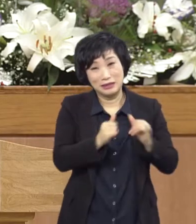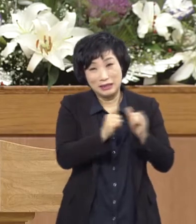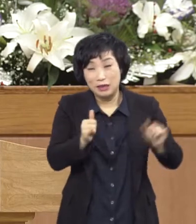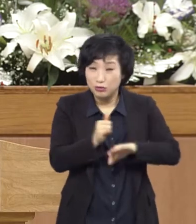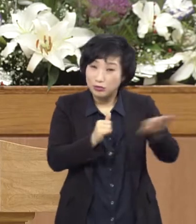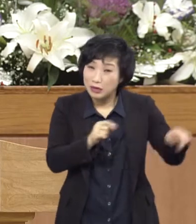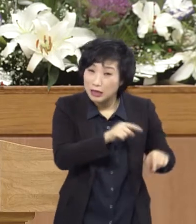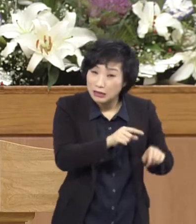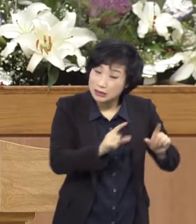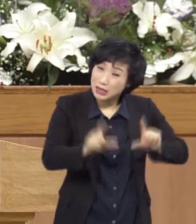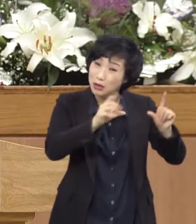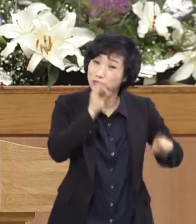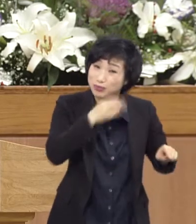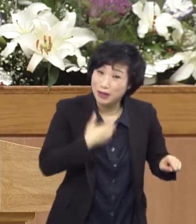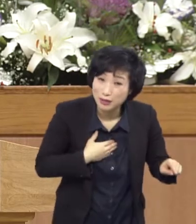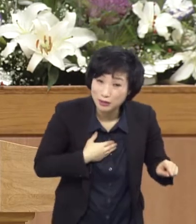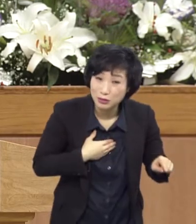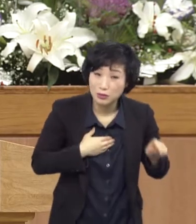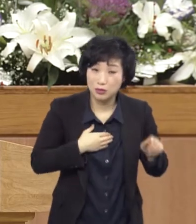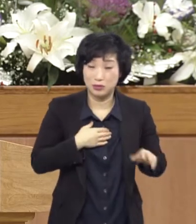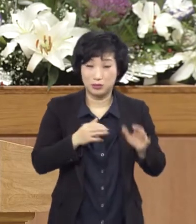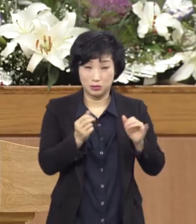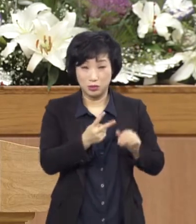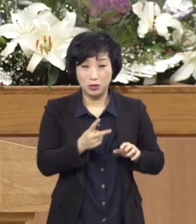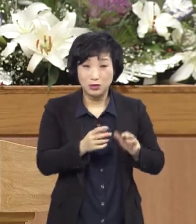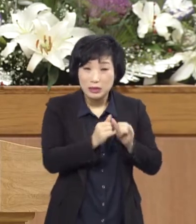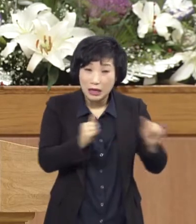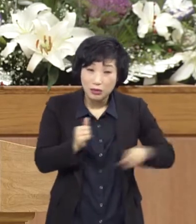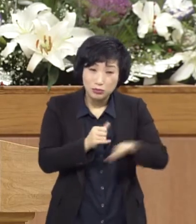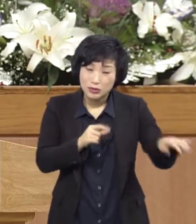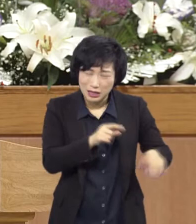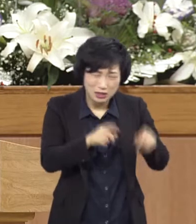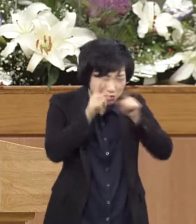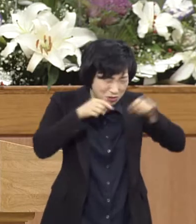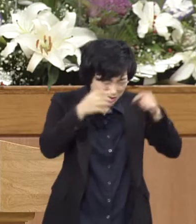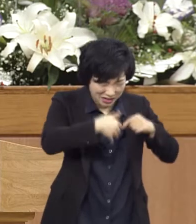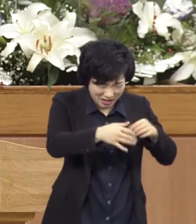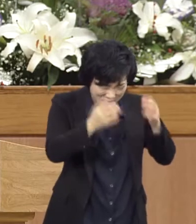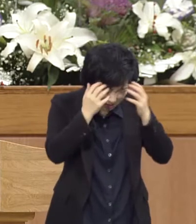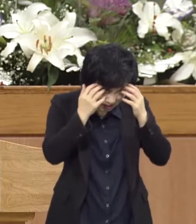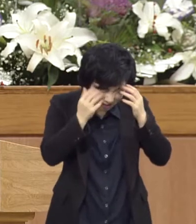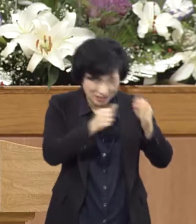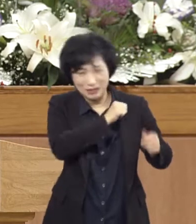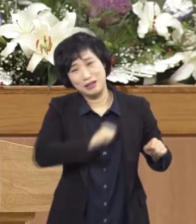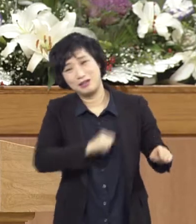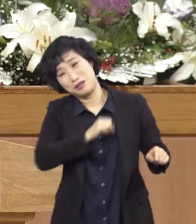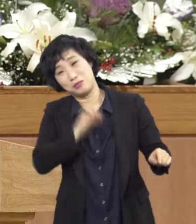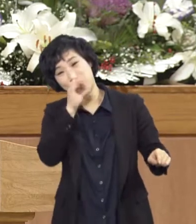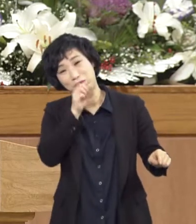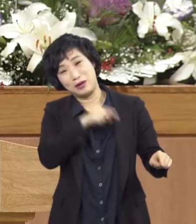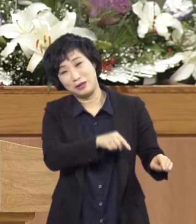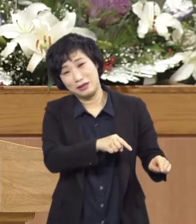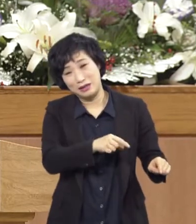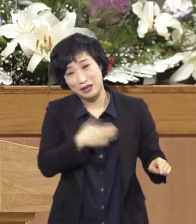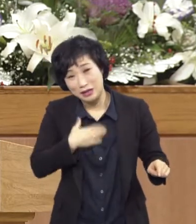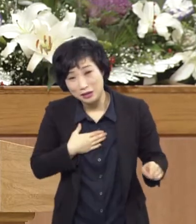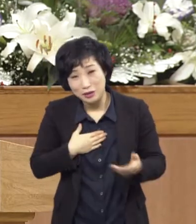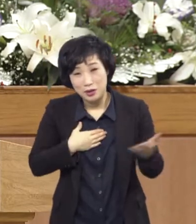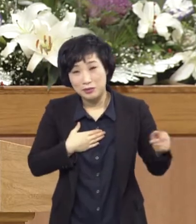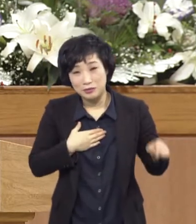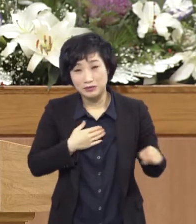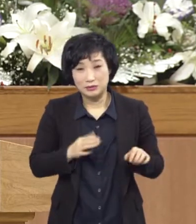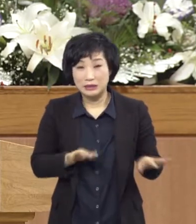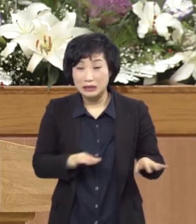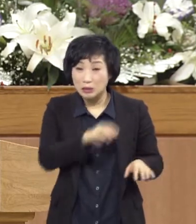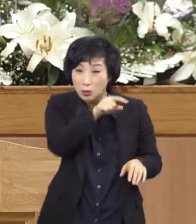곳이요, 인간이 가서 고통을 견딜 수가 없는 것입니다. 견딜 수가 없는 것입니다.